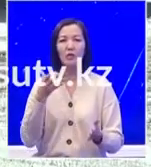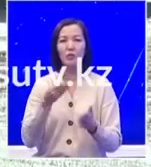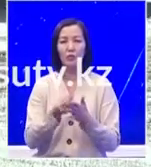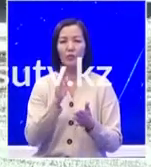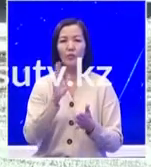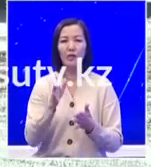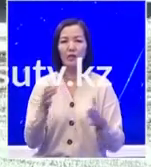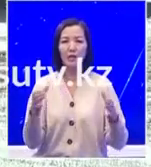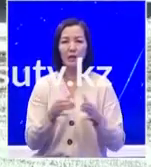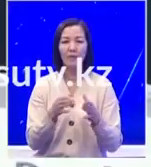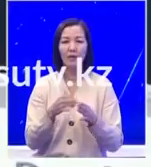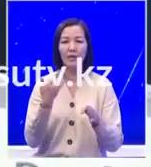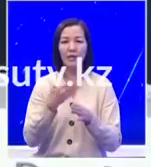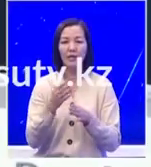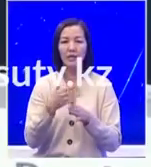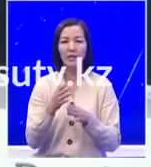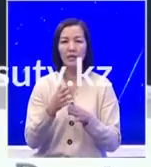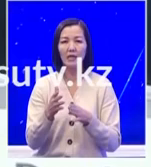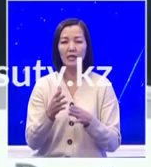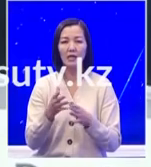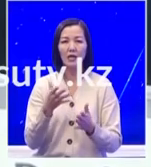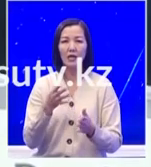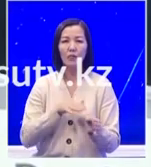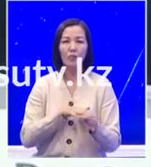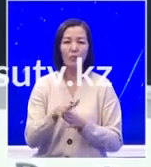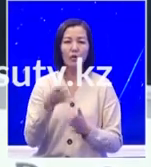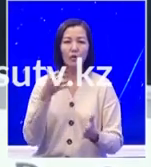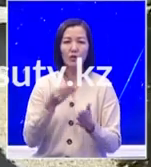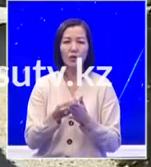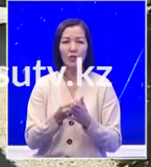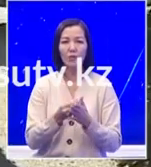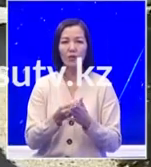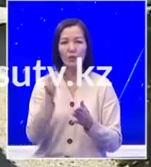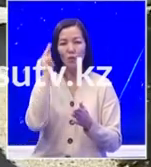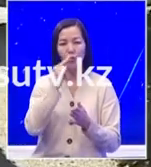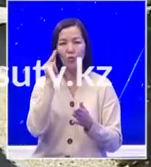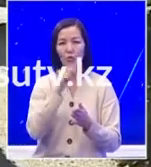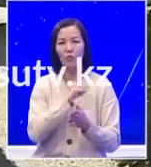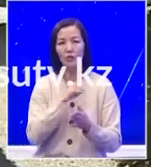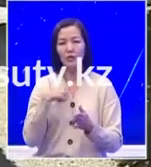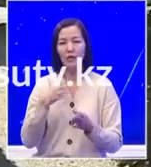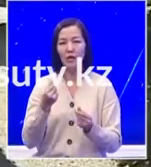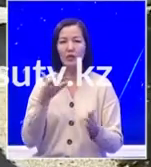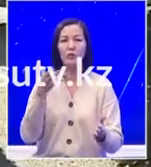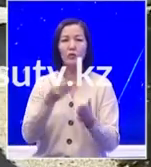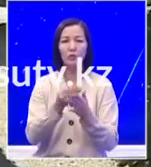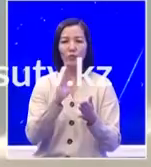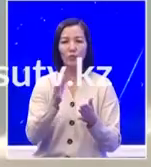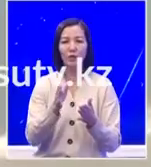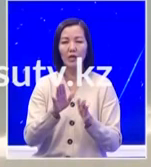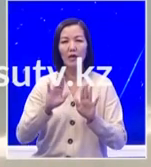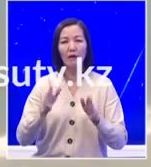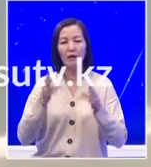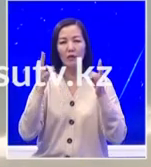бермек. Компания олардың кредиттерін жауып, ақылы түрде оқитын балаларының ақшасын төлеп беруді өз мойнына алып отыр. Ал болған